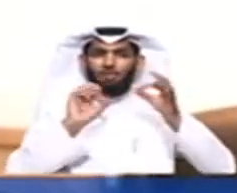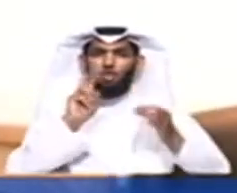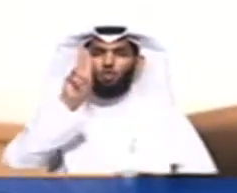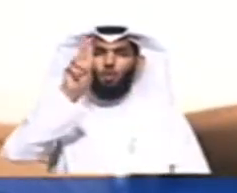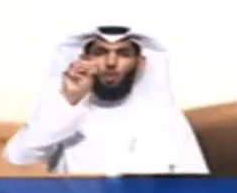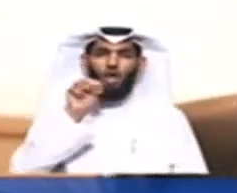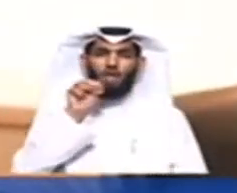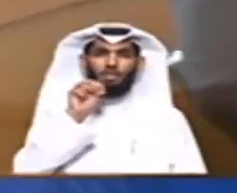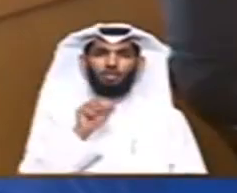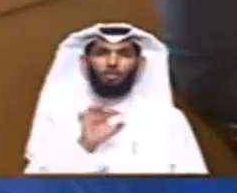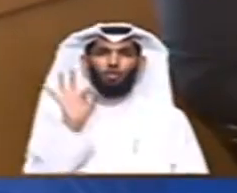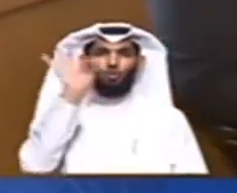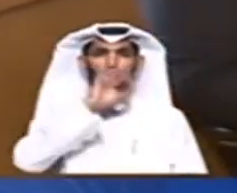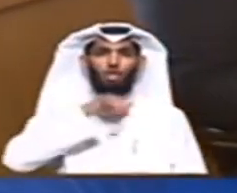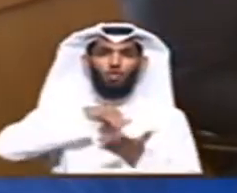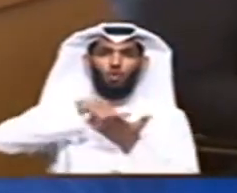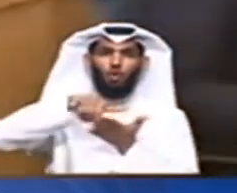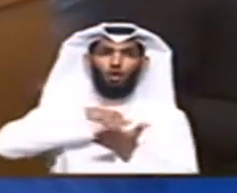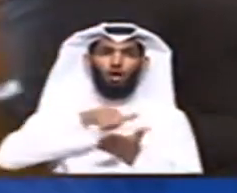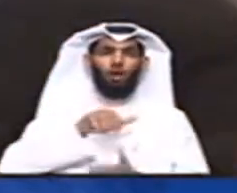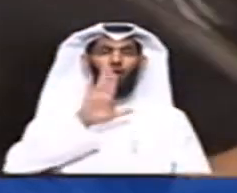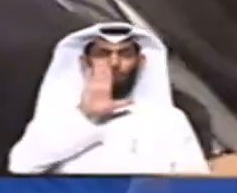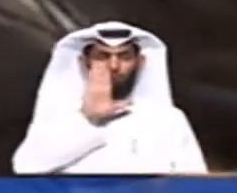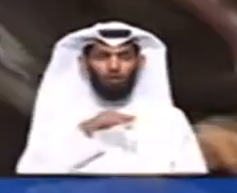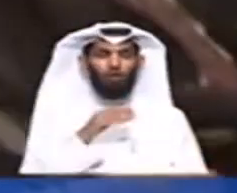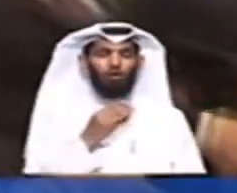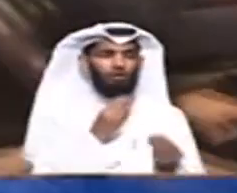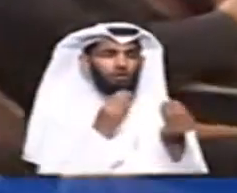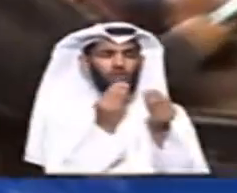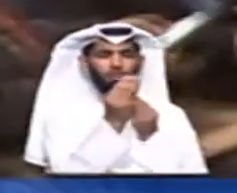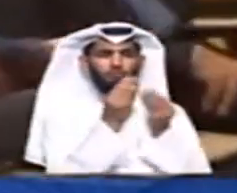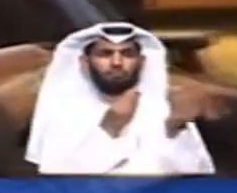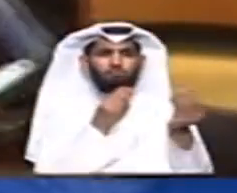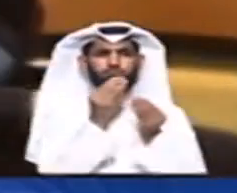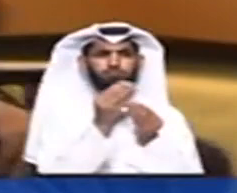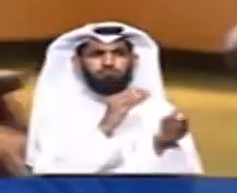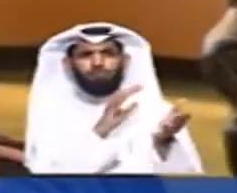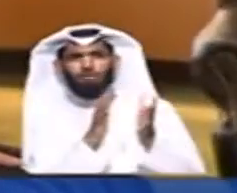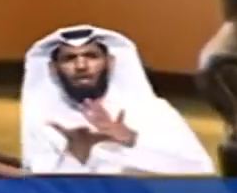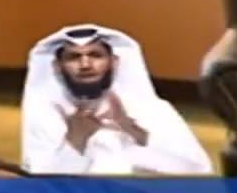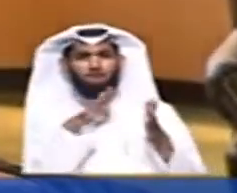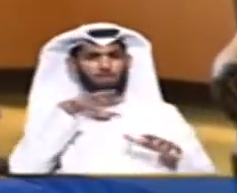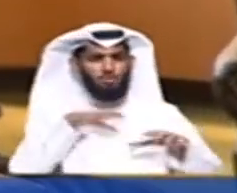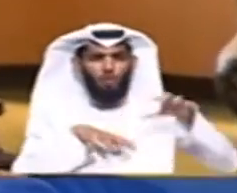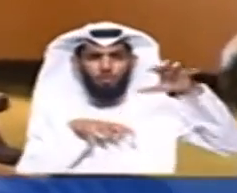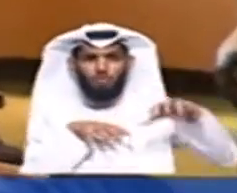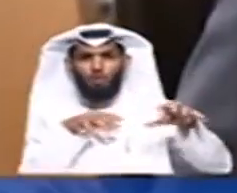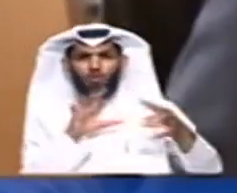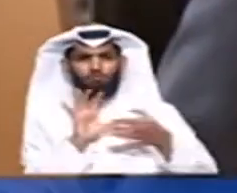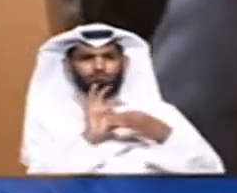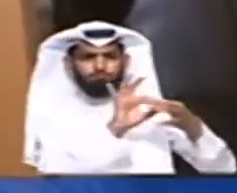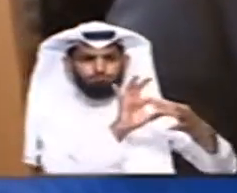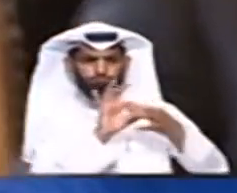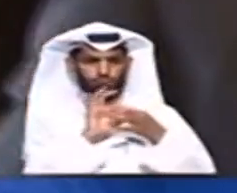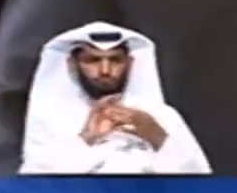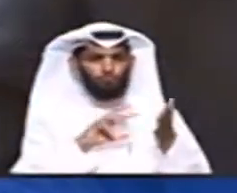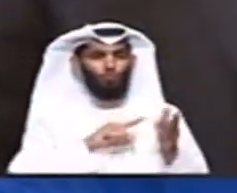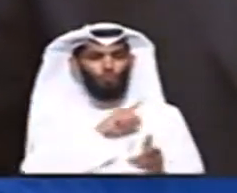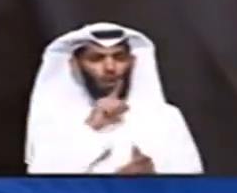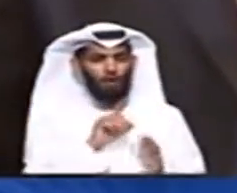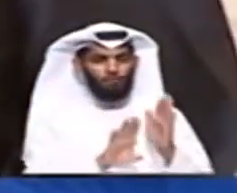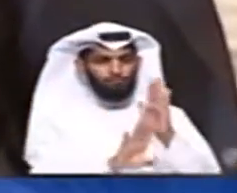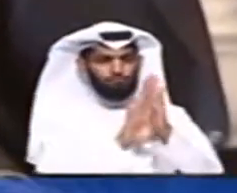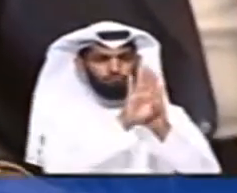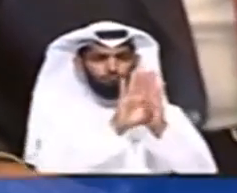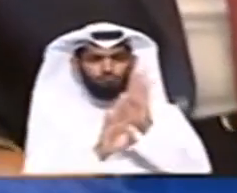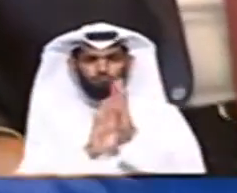المتحدة في نيويورك. وتم خلال اللقاء بحث العلاقات بين البلدين الصديقين وسبل تطويرها